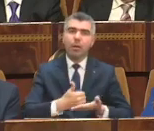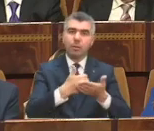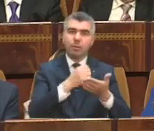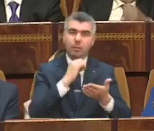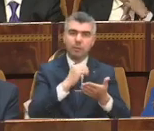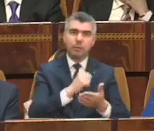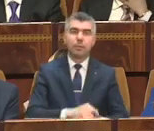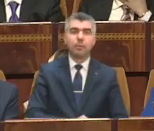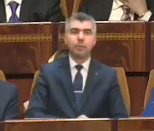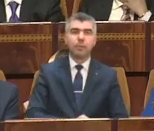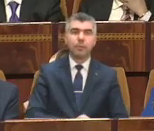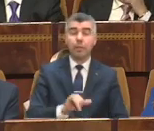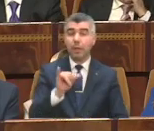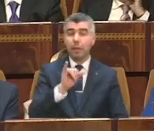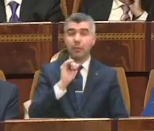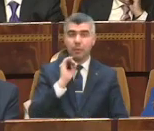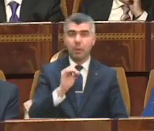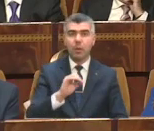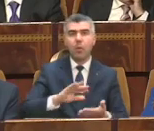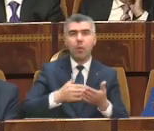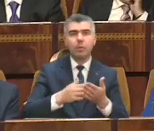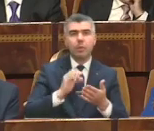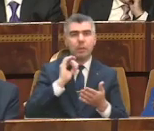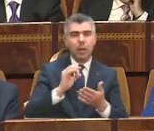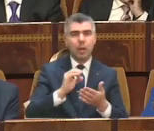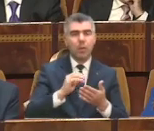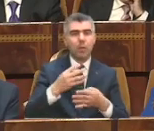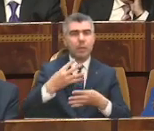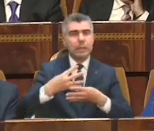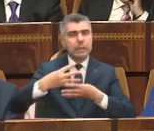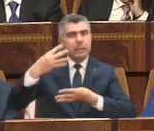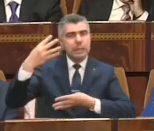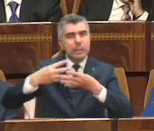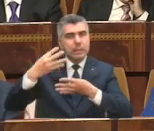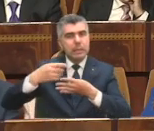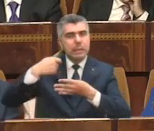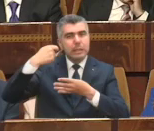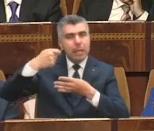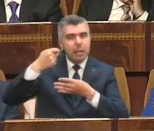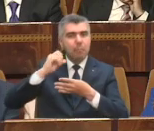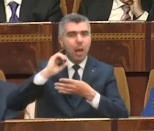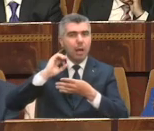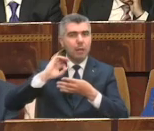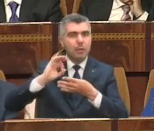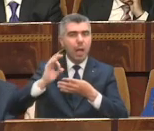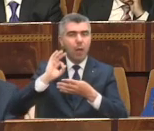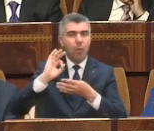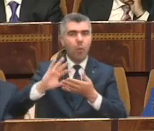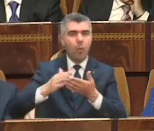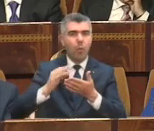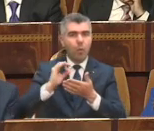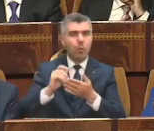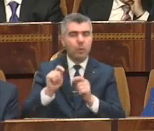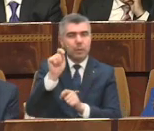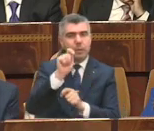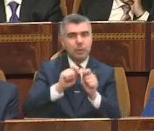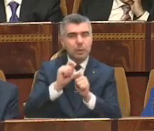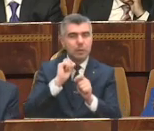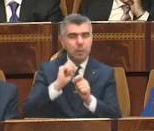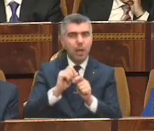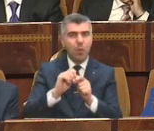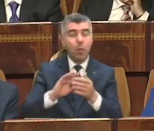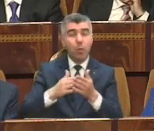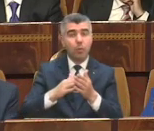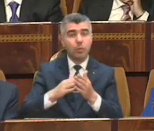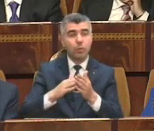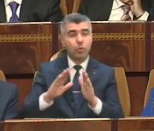يعقل أنه بدون ما نهضروا على الصناعة السينمائية وما تدخله من عملة صعبة للبلاد إلا شفنا فقط قطاع المعادن، وما أدراك